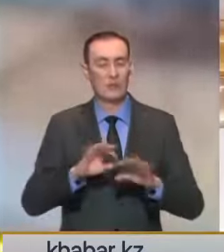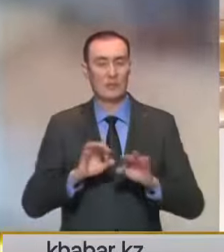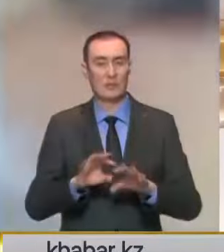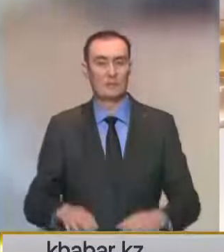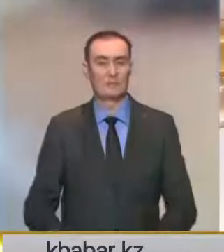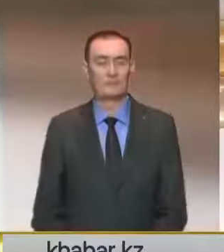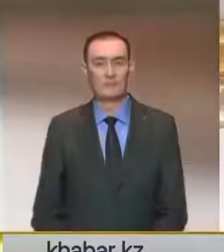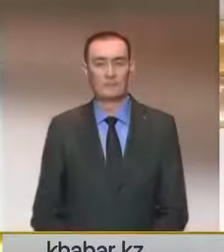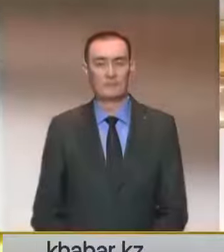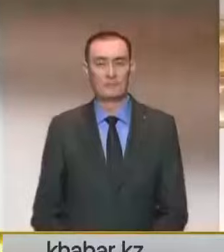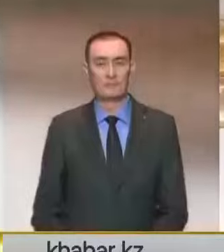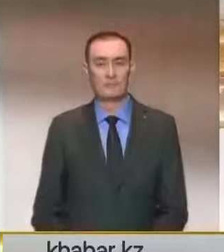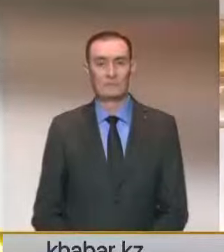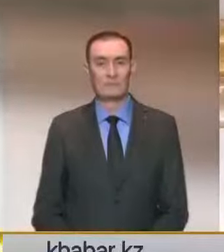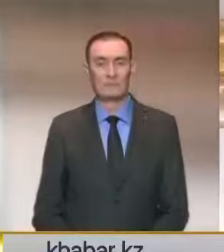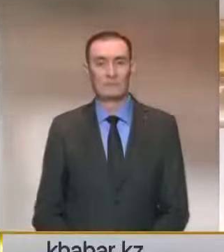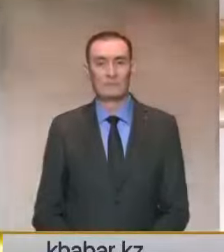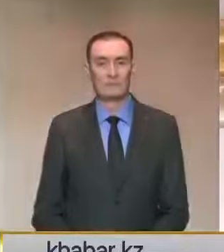секунд.